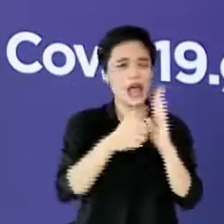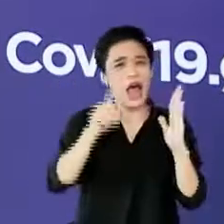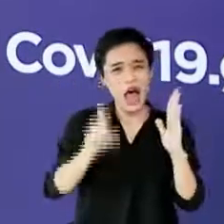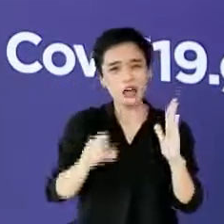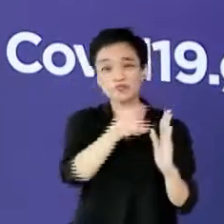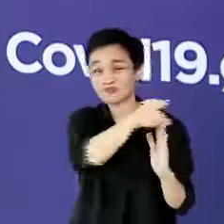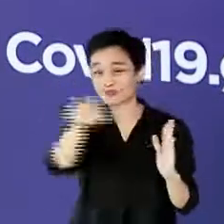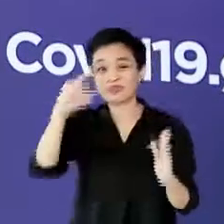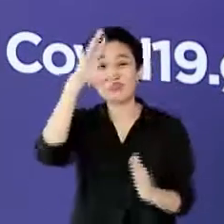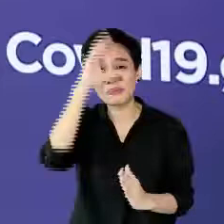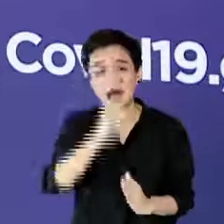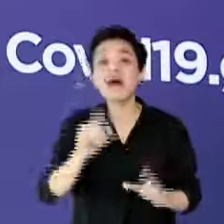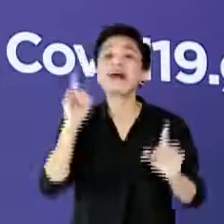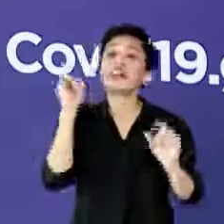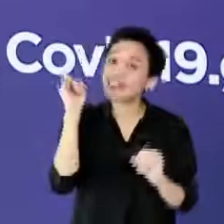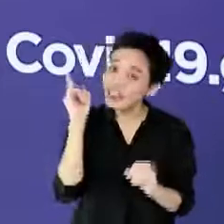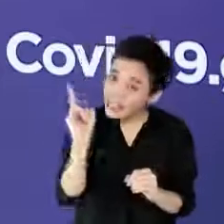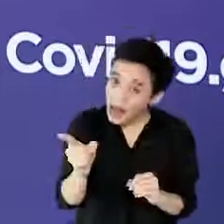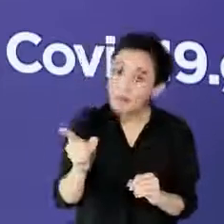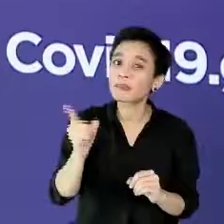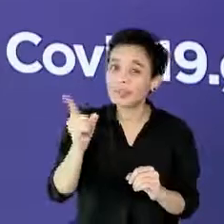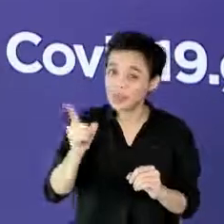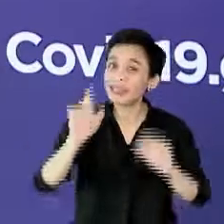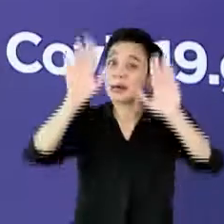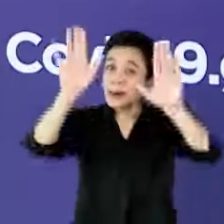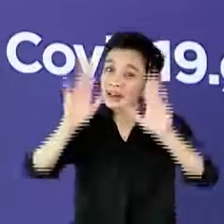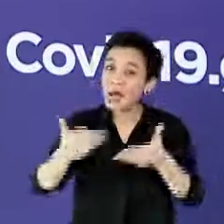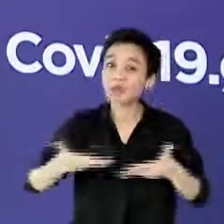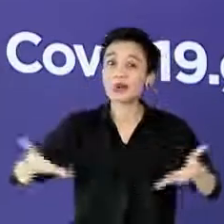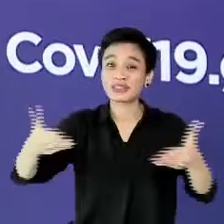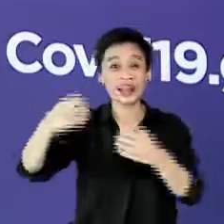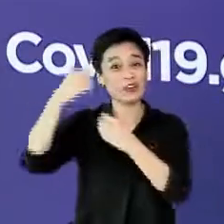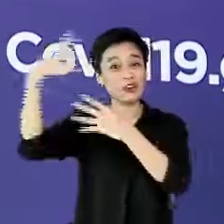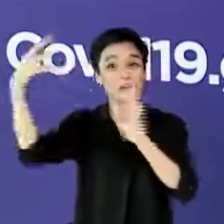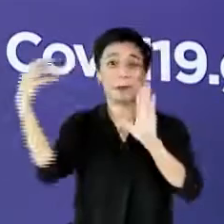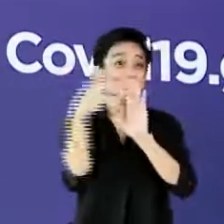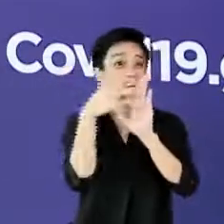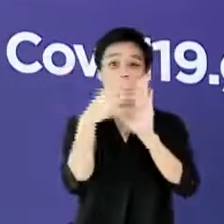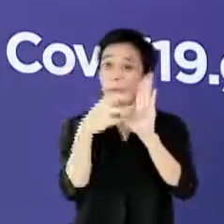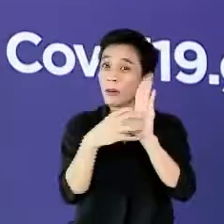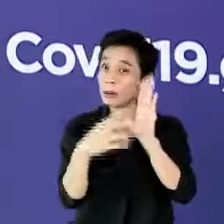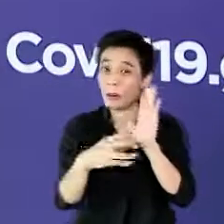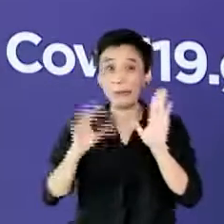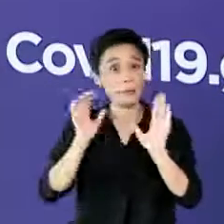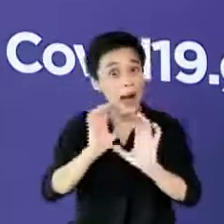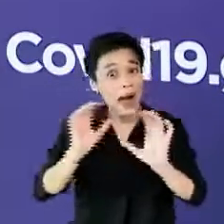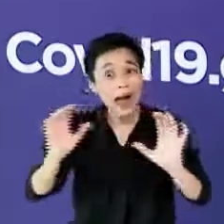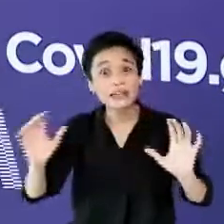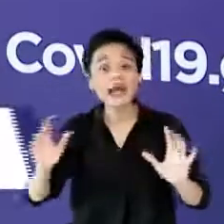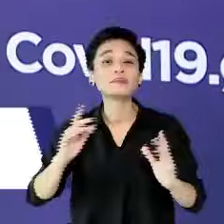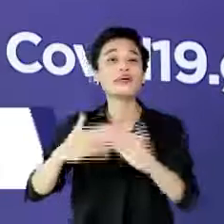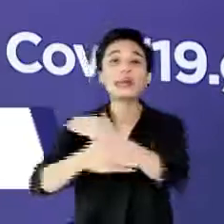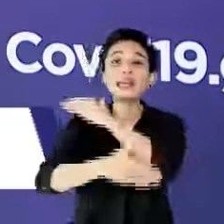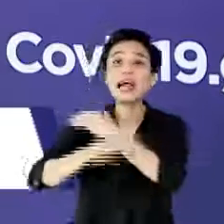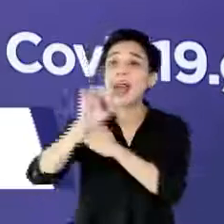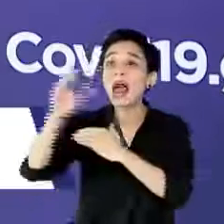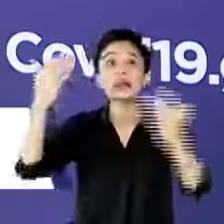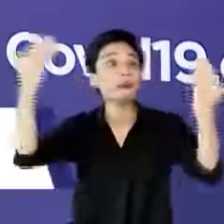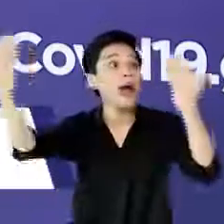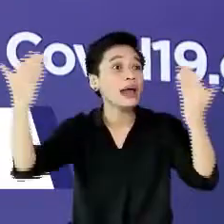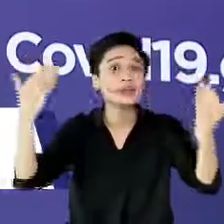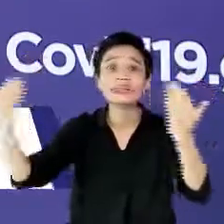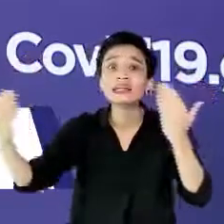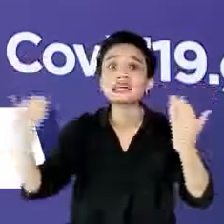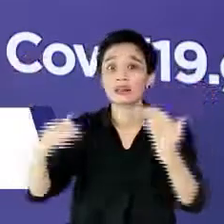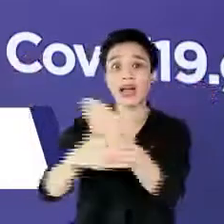Eh Apa nama informasi yang beredar di media sosial kemudian juga membandingkan dengan negara-negara lain yang saat ini